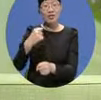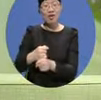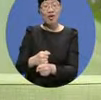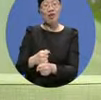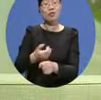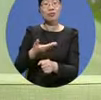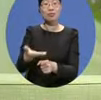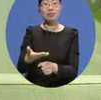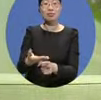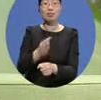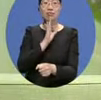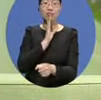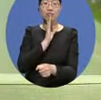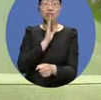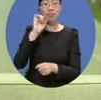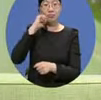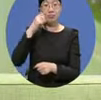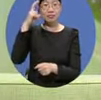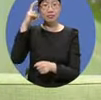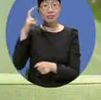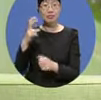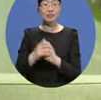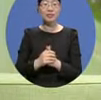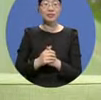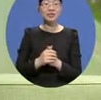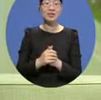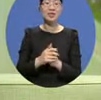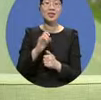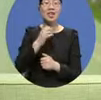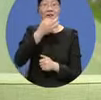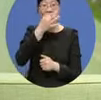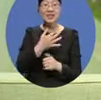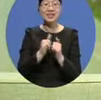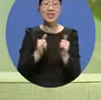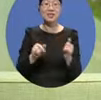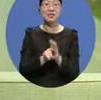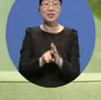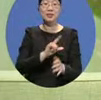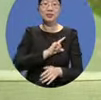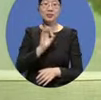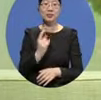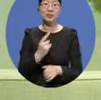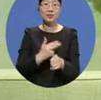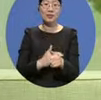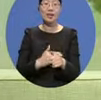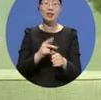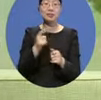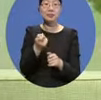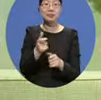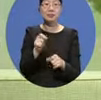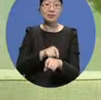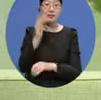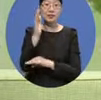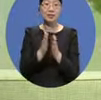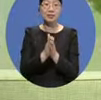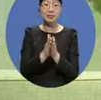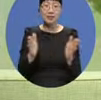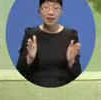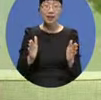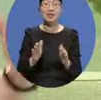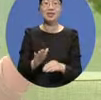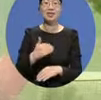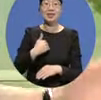놀이감까지 만들어서 해주자면 참 어려울 것 같다는 생각이 드는데요. 자 이렇게 엄두가 안 나시는 분들을 위해서 오성식 선생님의 미니 특강을 준비했는데 영어 놀이 이렇게